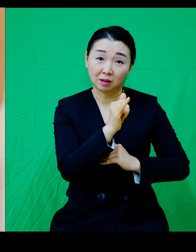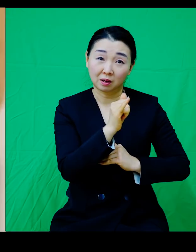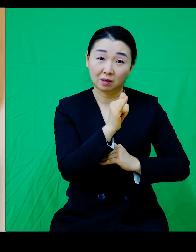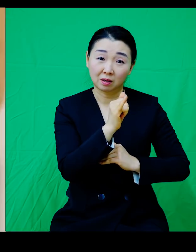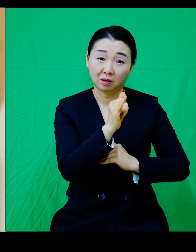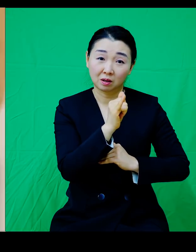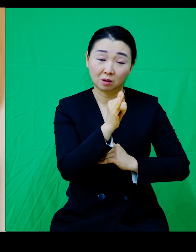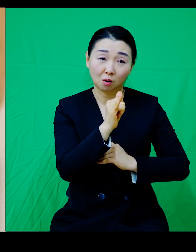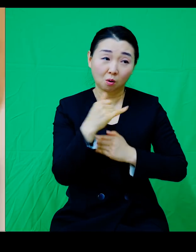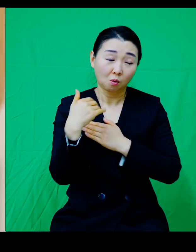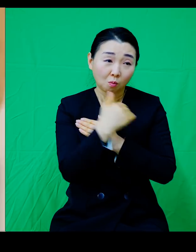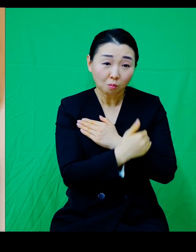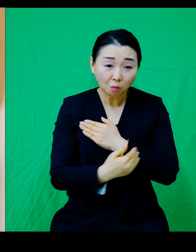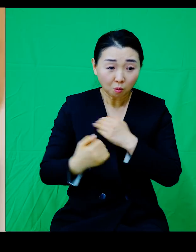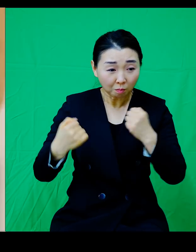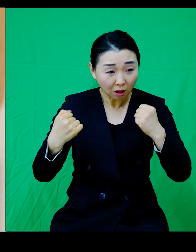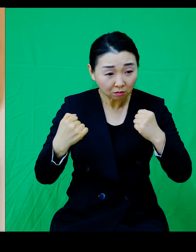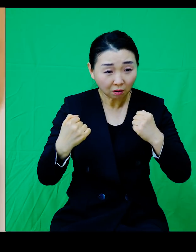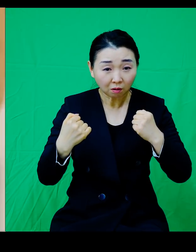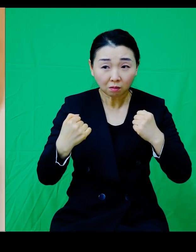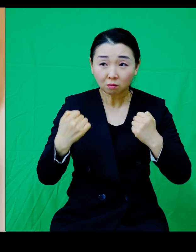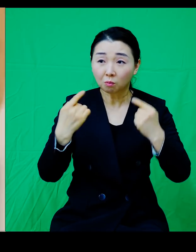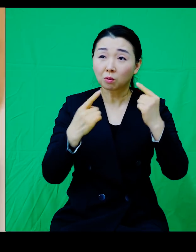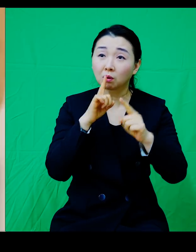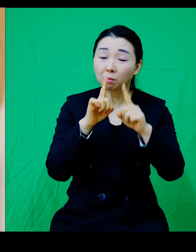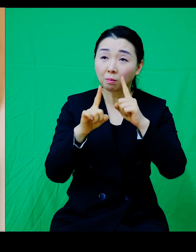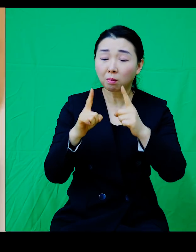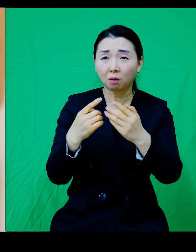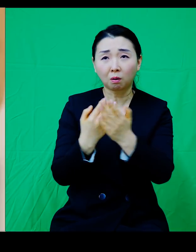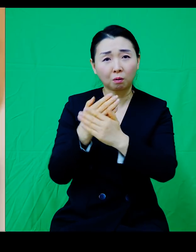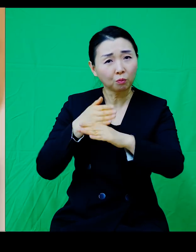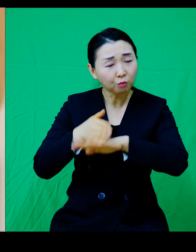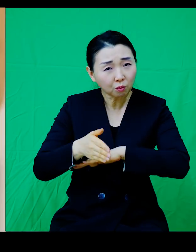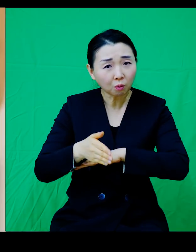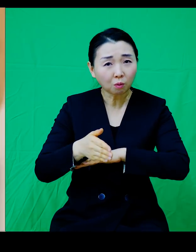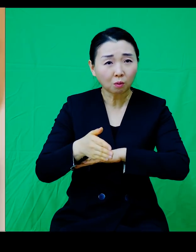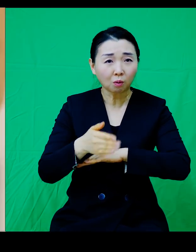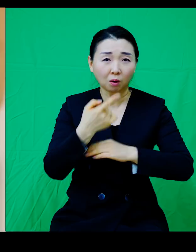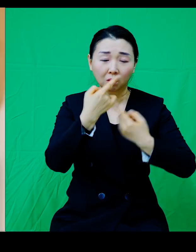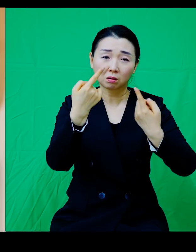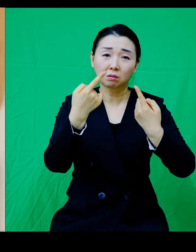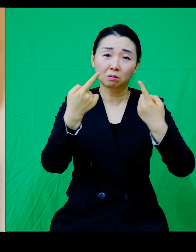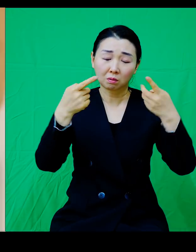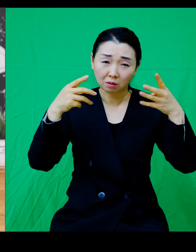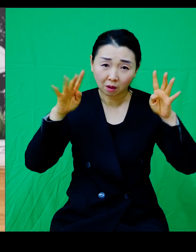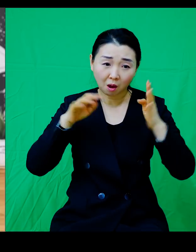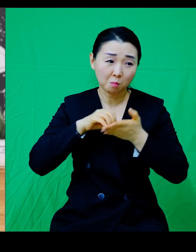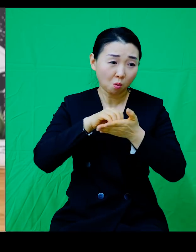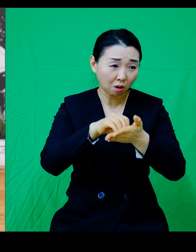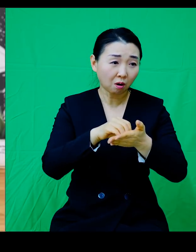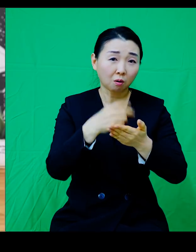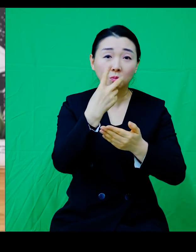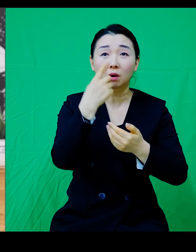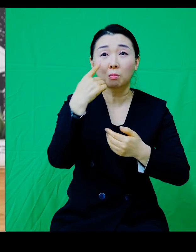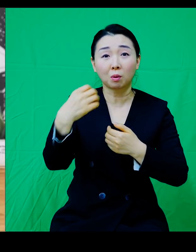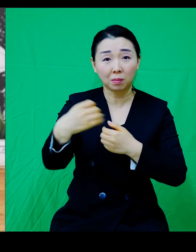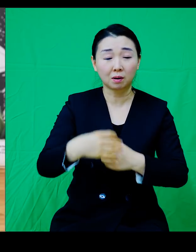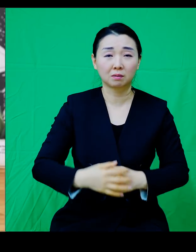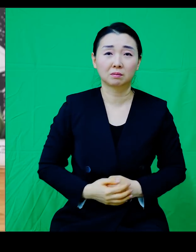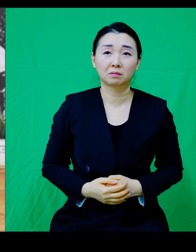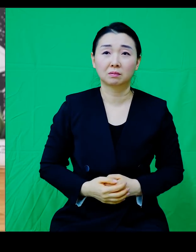이제 다른 것 신체 발달보다 언어가 이제 너무 지연이 되니까 대학병원에 가서 검사를 받아봐라 하시더라고요. 그래서